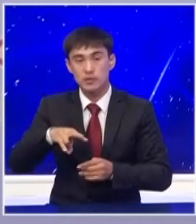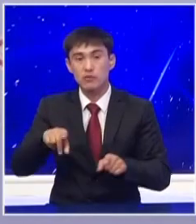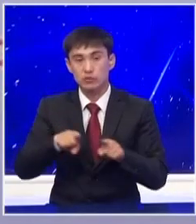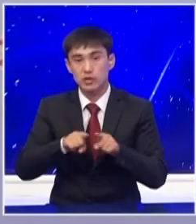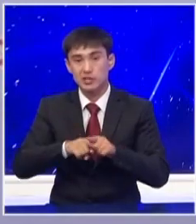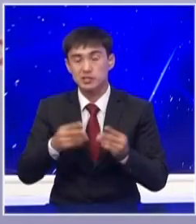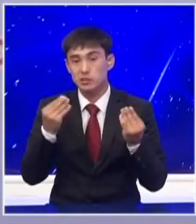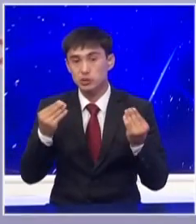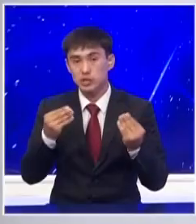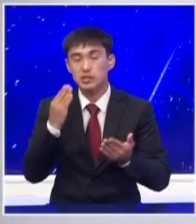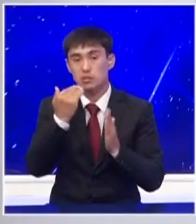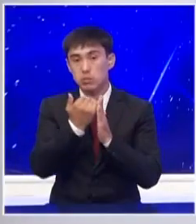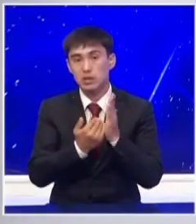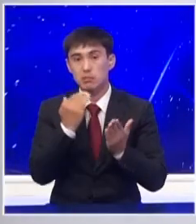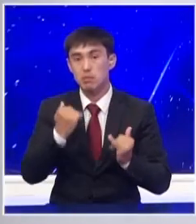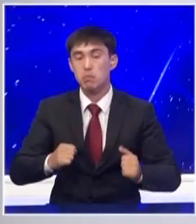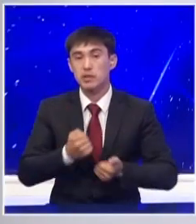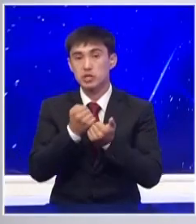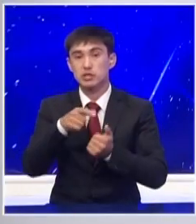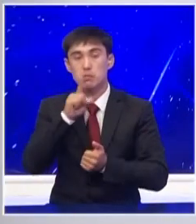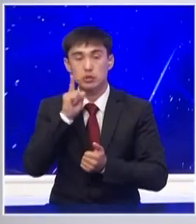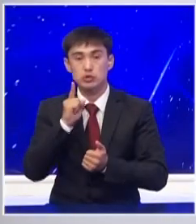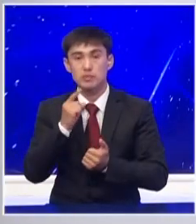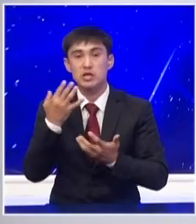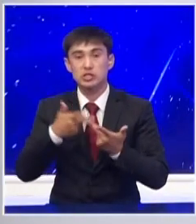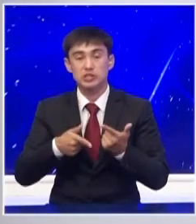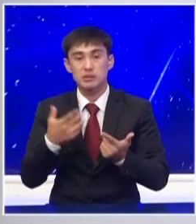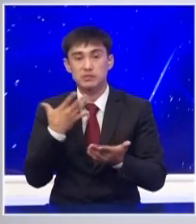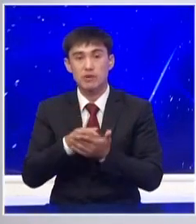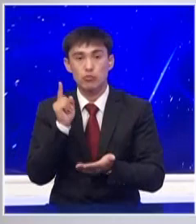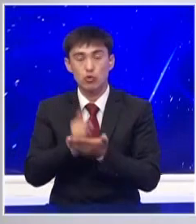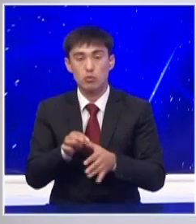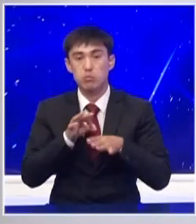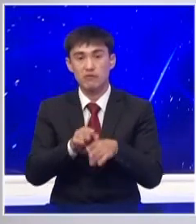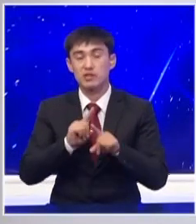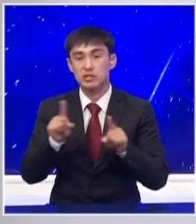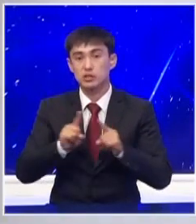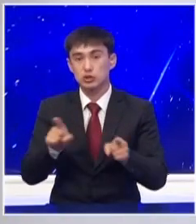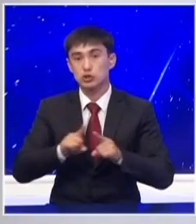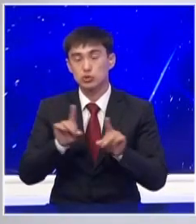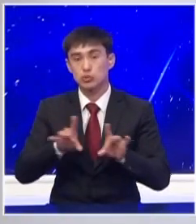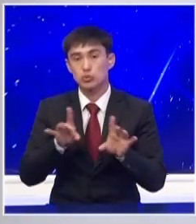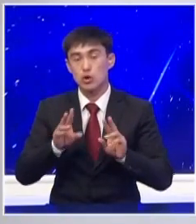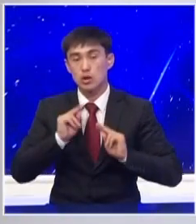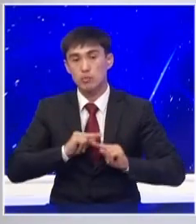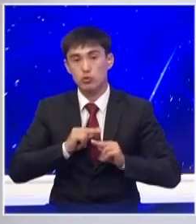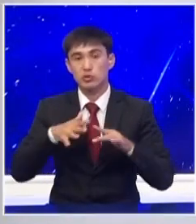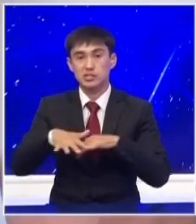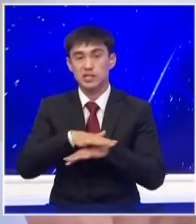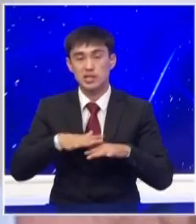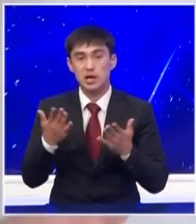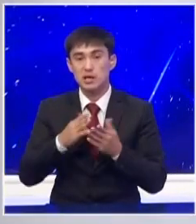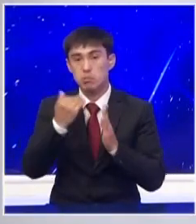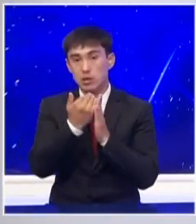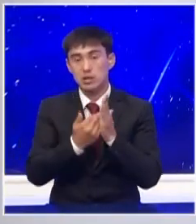такие замечательные есть программы поддержки молодежи. Поэтому считаем своим долгом проводить разъяснительную работу среди населения о том,